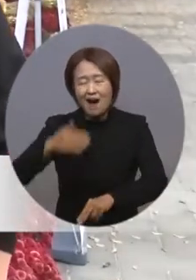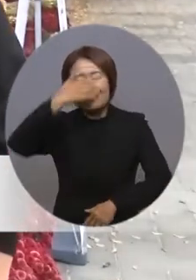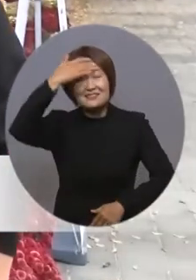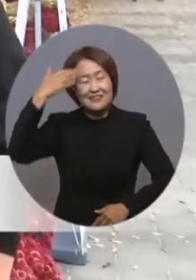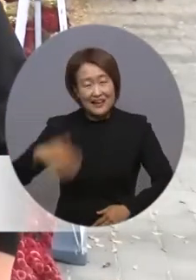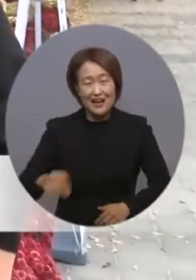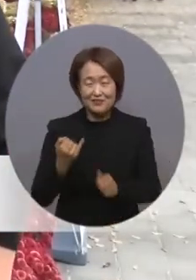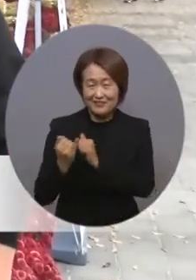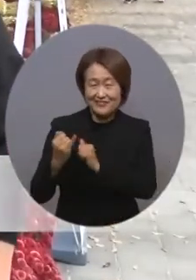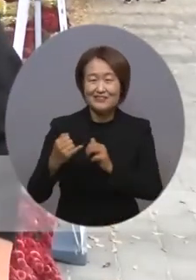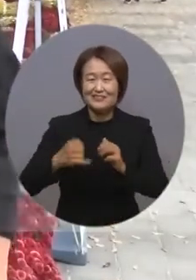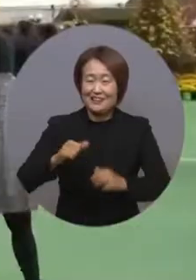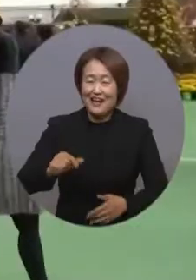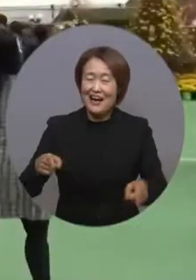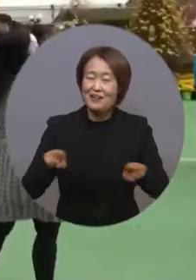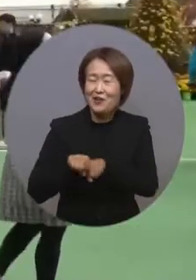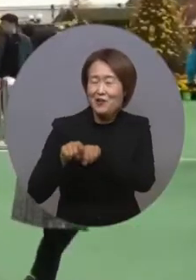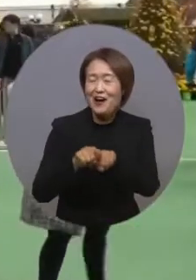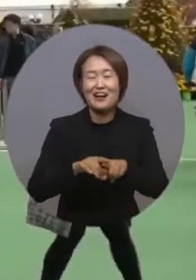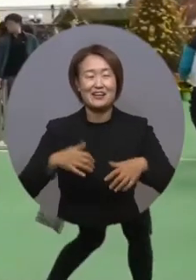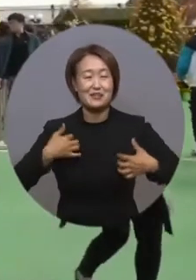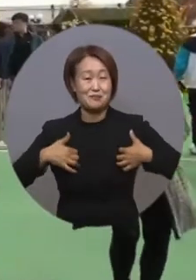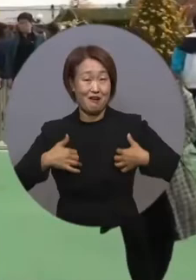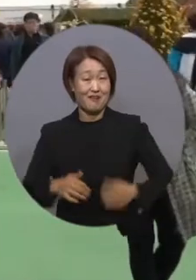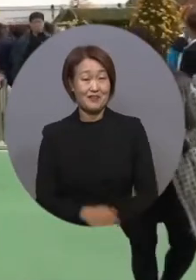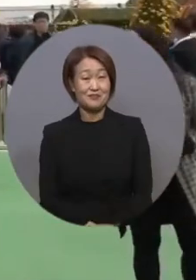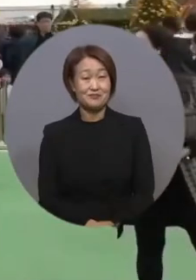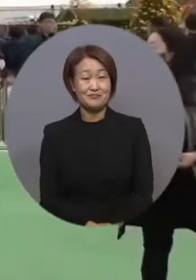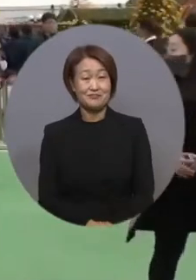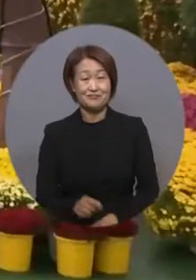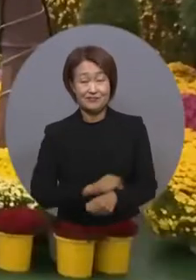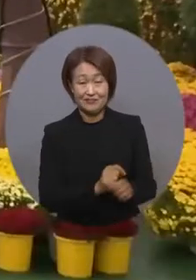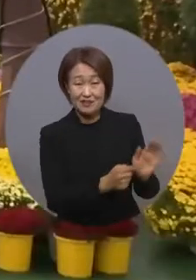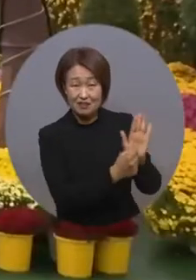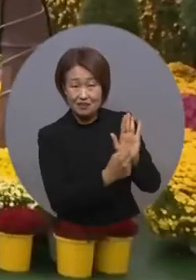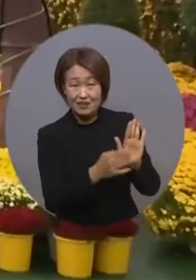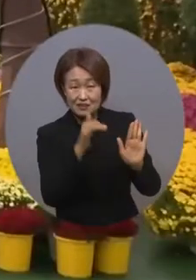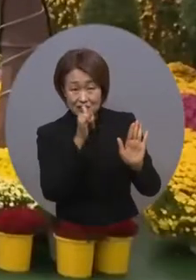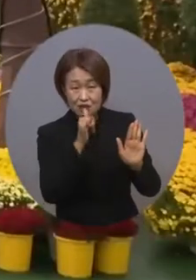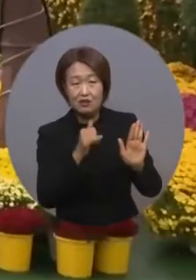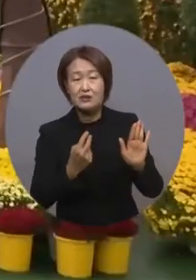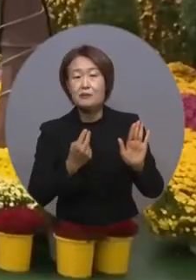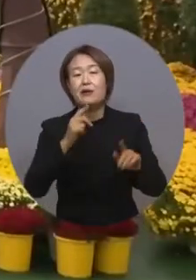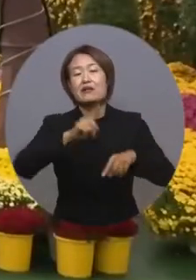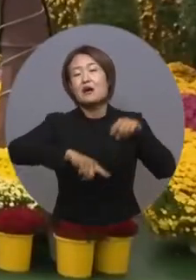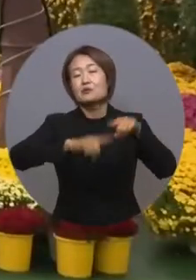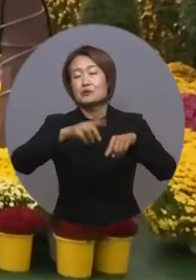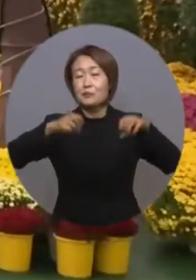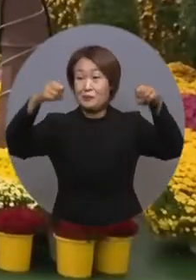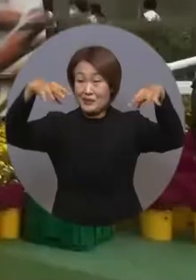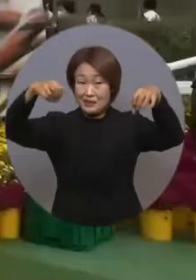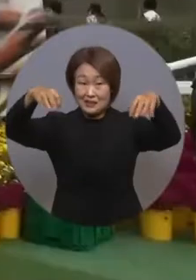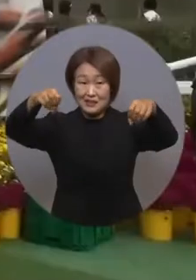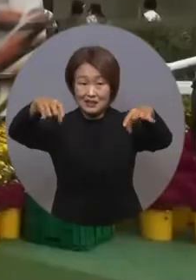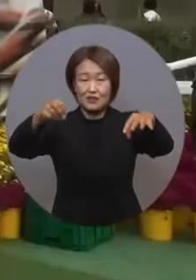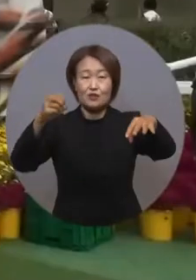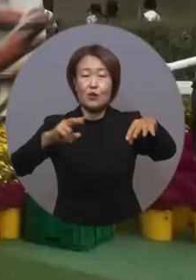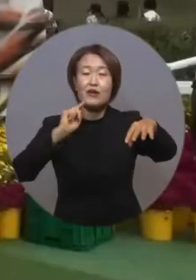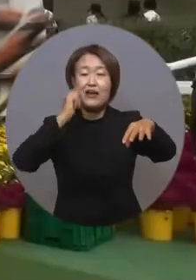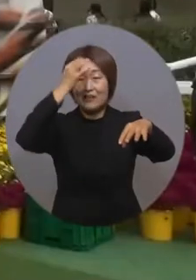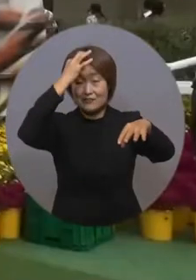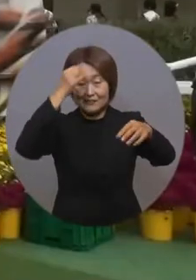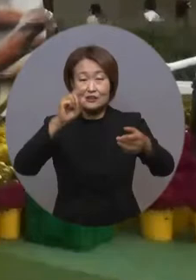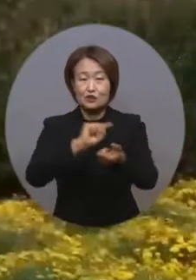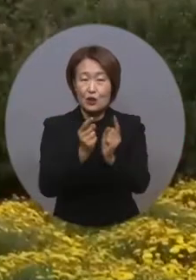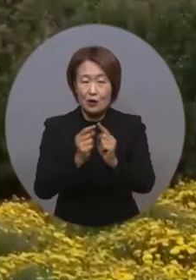아이들이랑 같이 오게 되었고 되게 기뻐요. 또한 특별 전시장에는 생명나무 빛조형물과 지역예술가가 참여하는